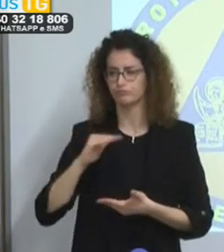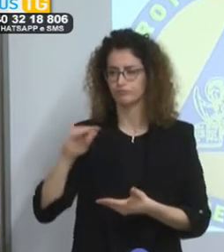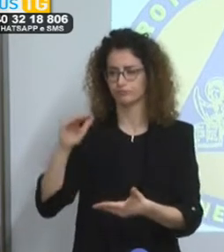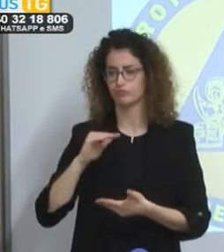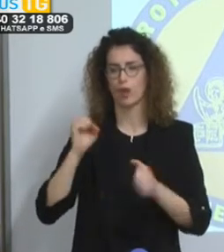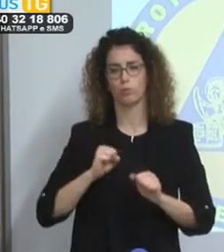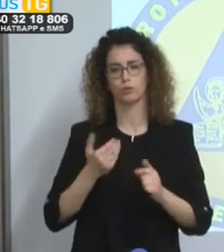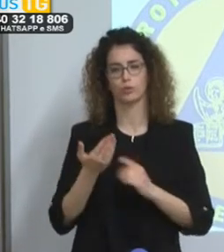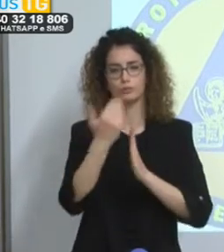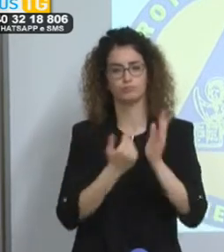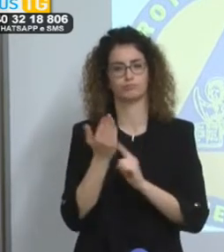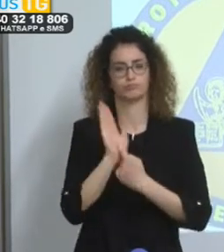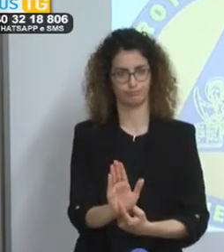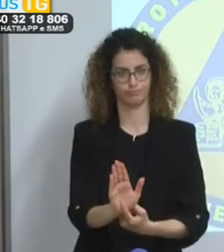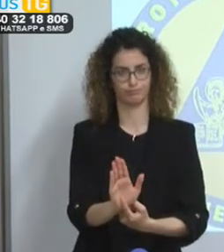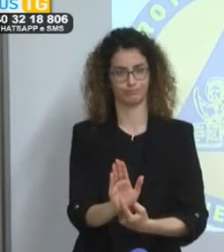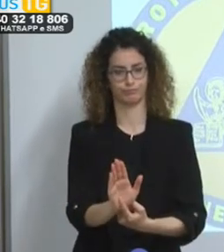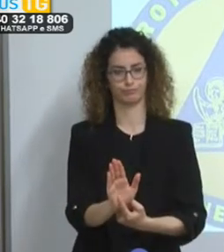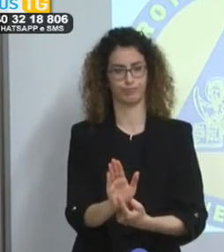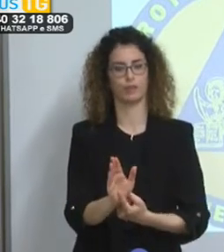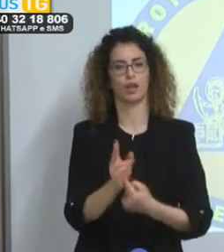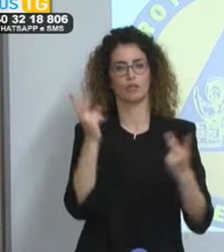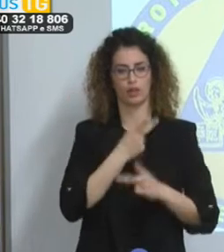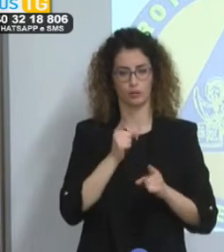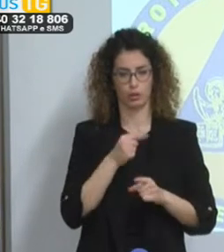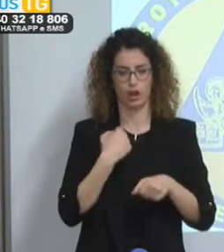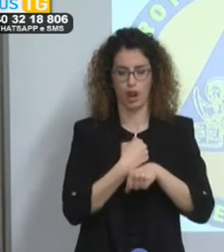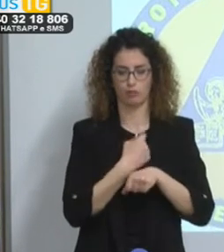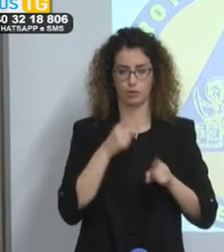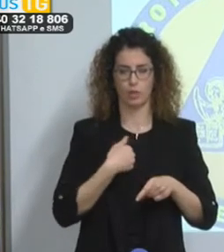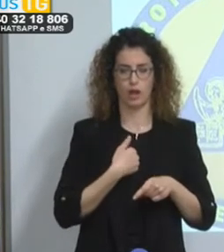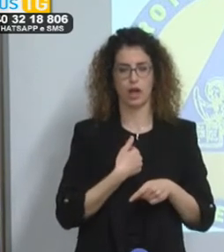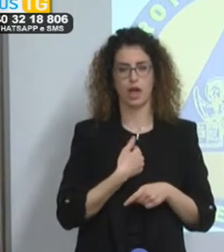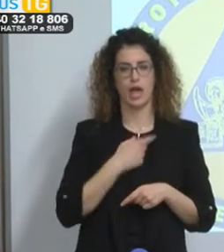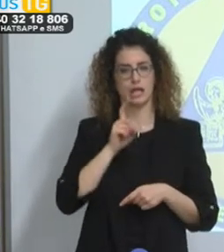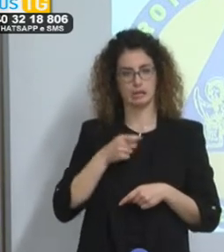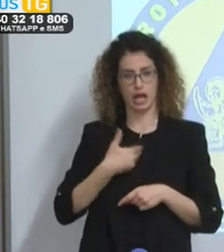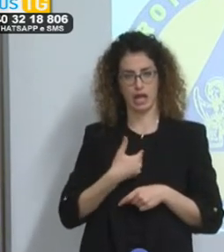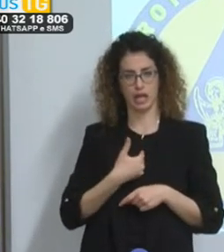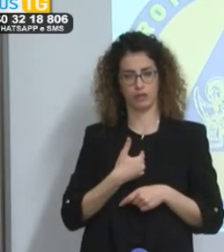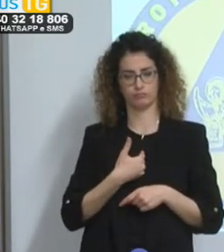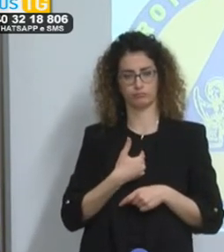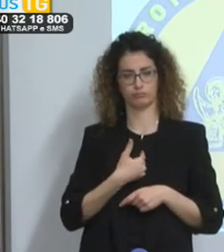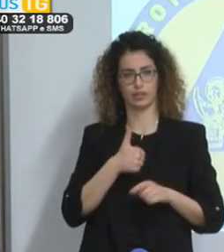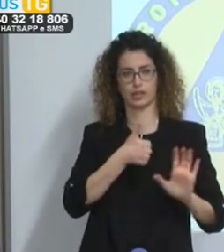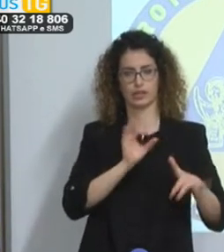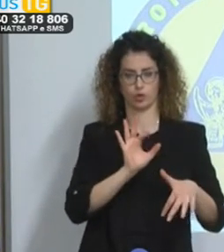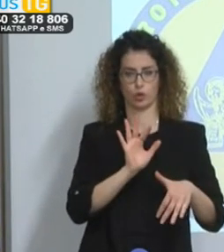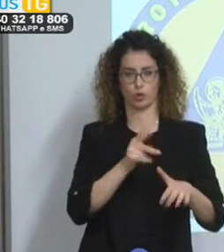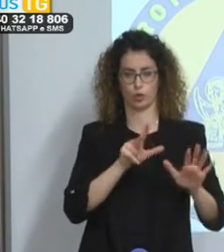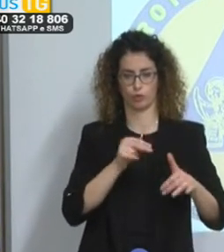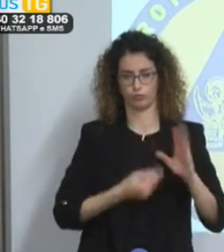che sto facendo fare un lavoro per dire, boh, Luca Zaia, classe 68, tu riceverai una chiamata questo